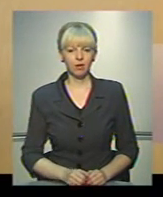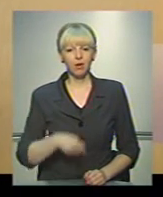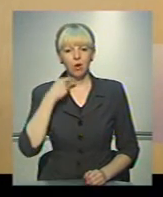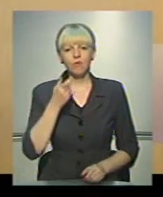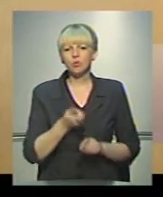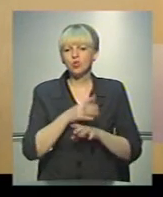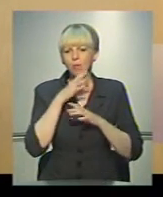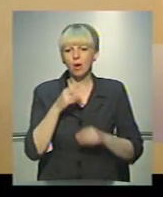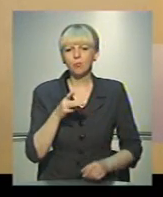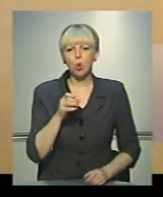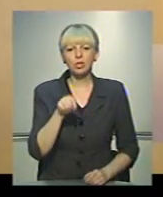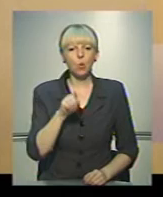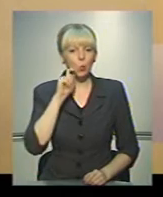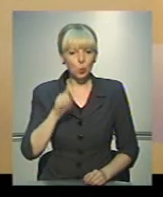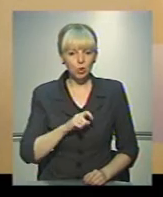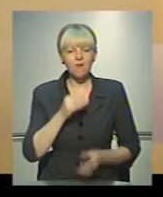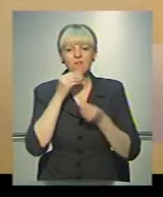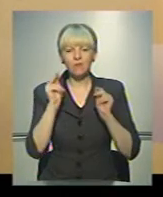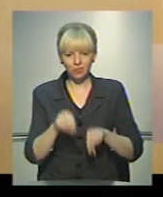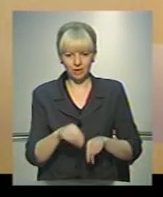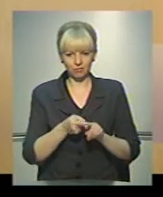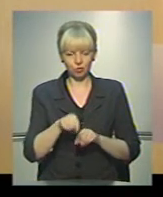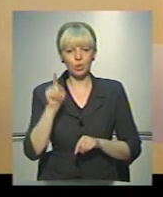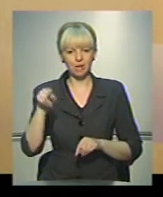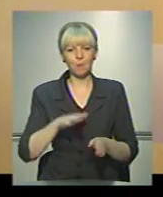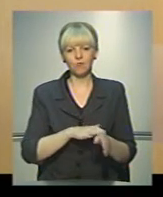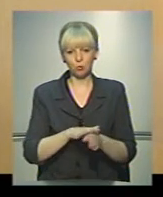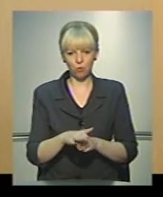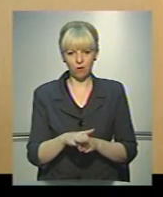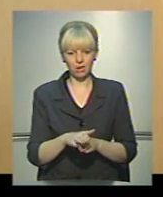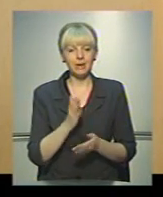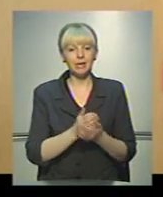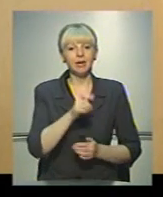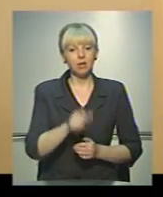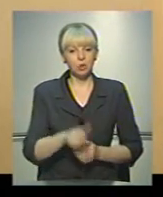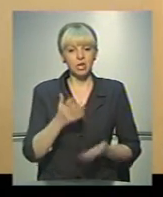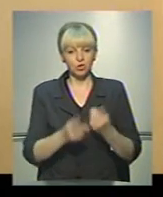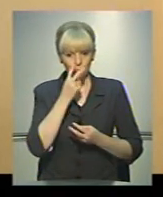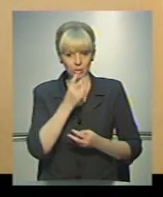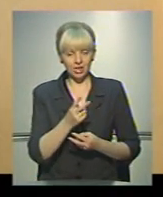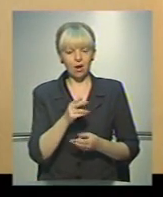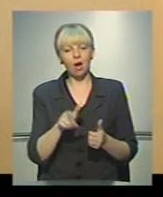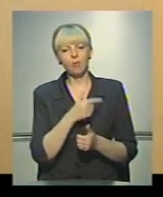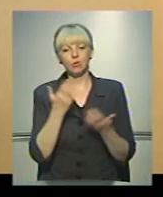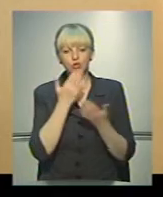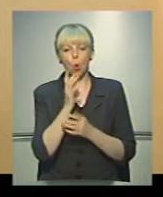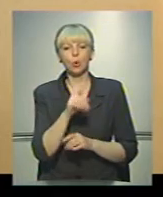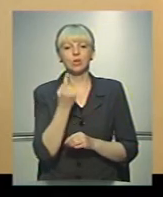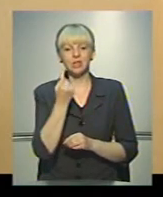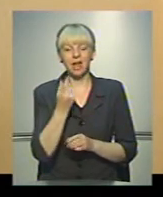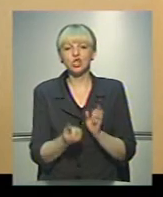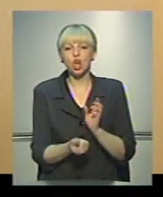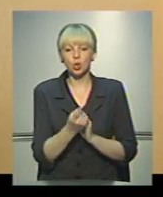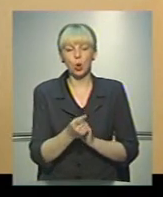Говориться дуже багато про те, що Україна винна у тому, що там відбувається. І люди, якщо дивляться чи читають одне лише джерело